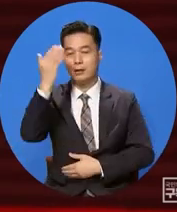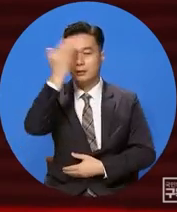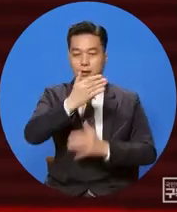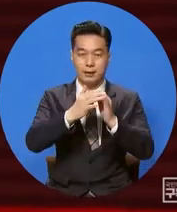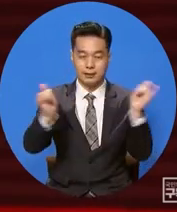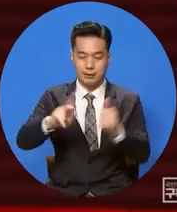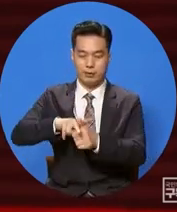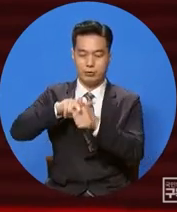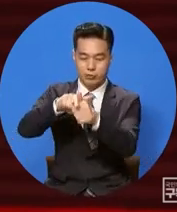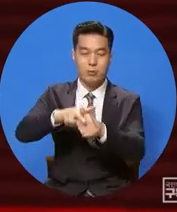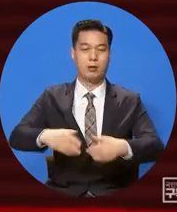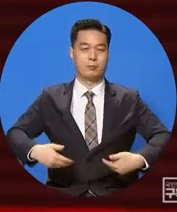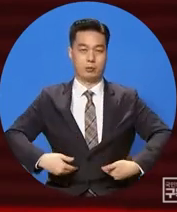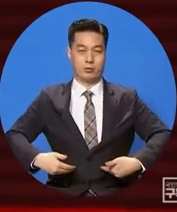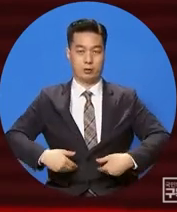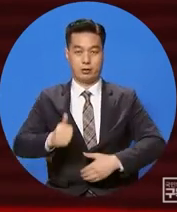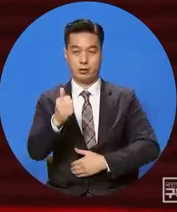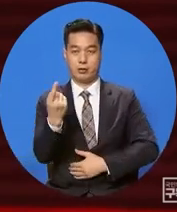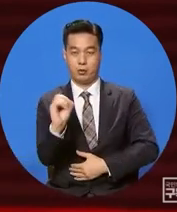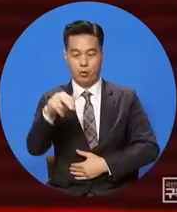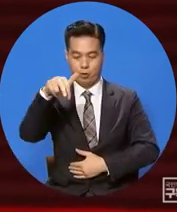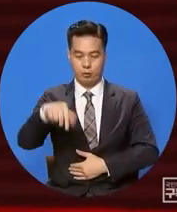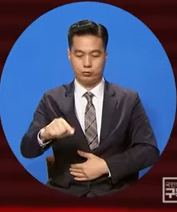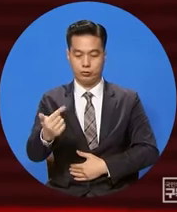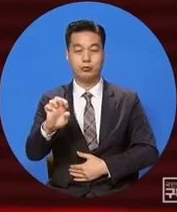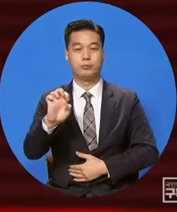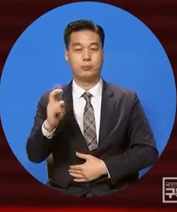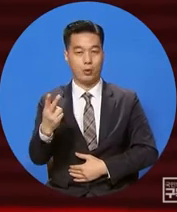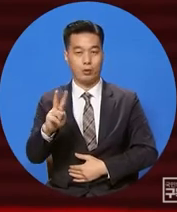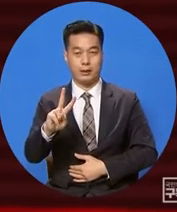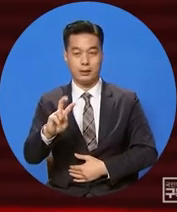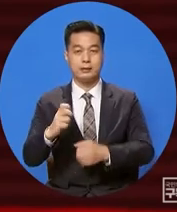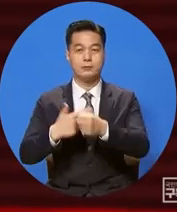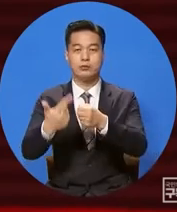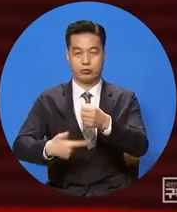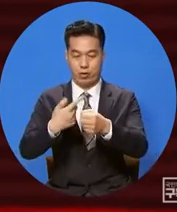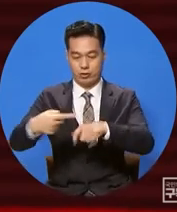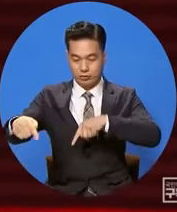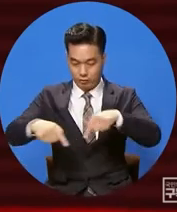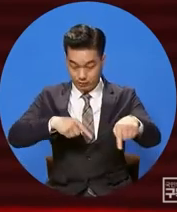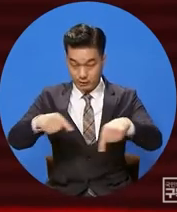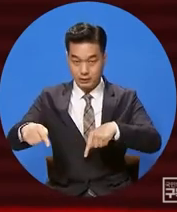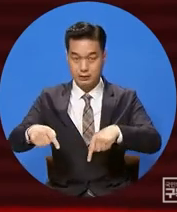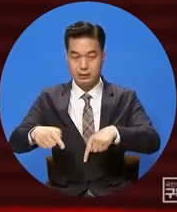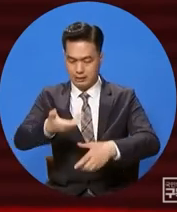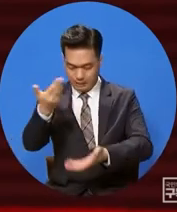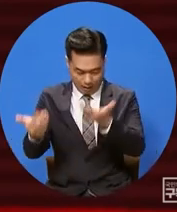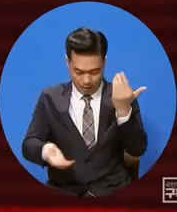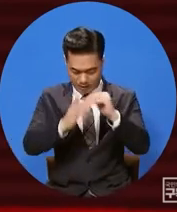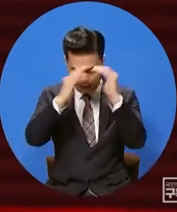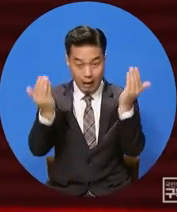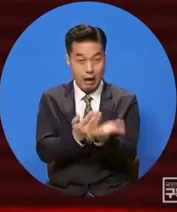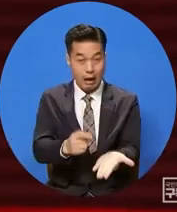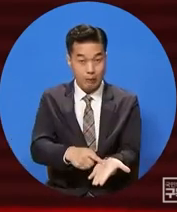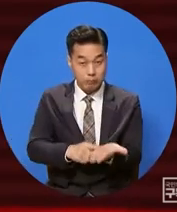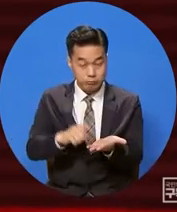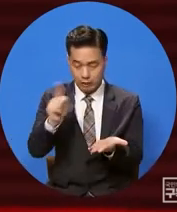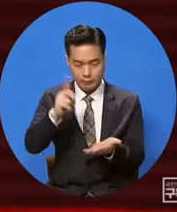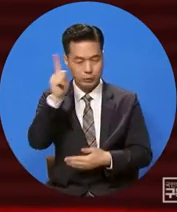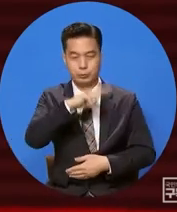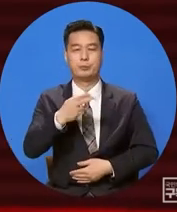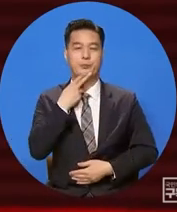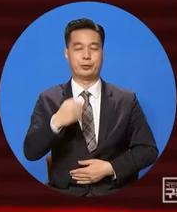나가야 됩니다. 홍준표는 26년간 정치하면서 틀릴 거 다 틀려가지고 아무런